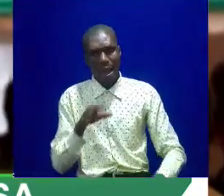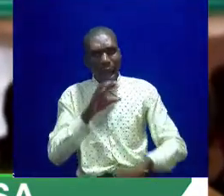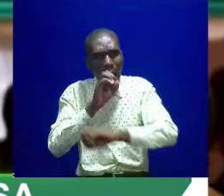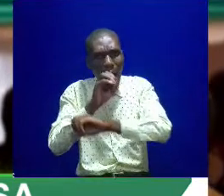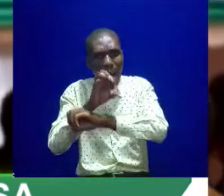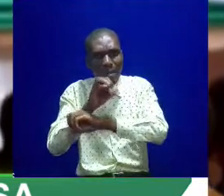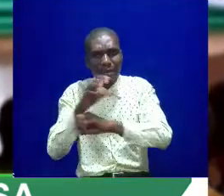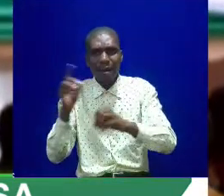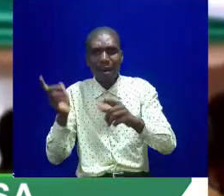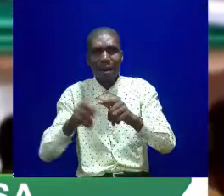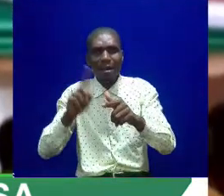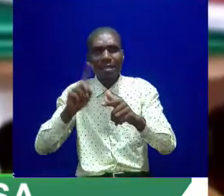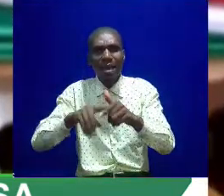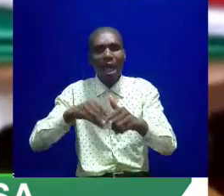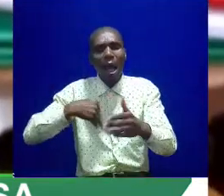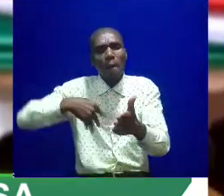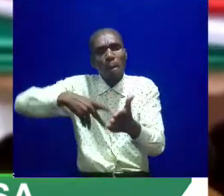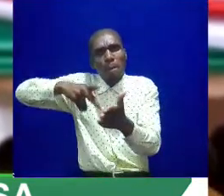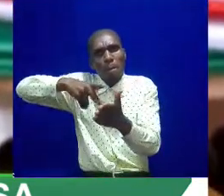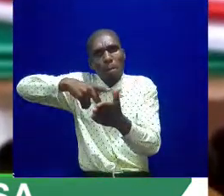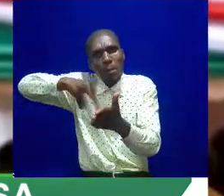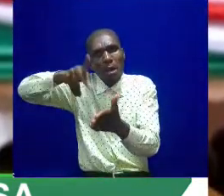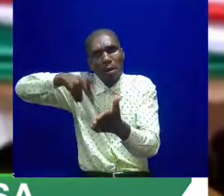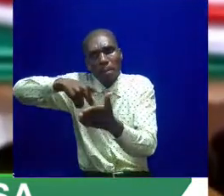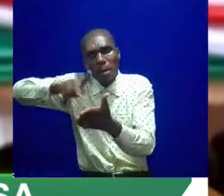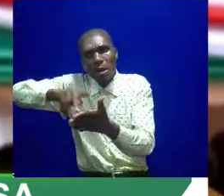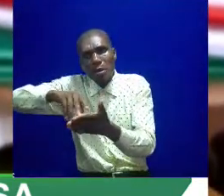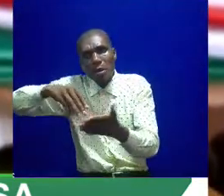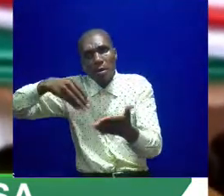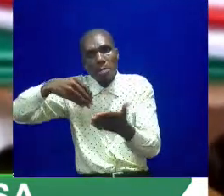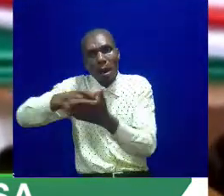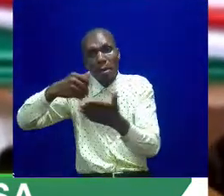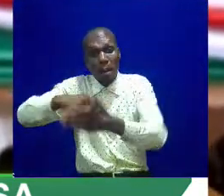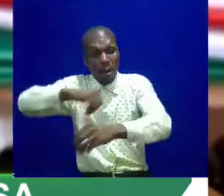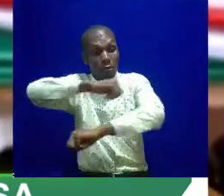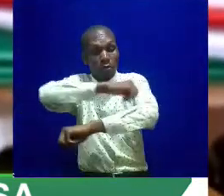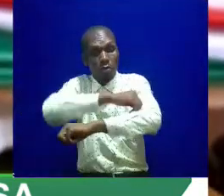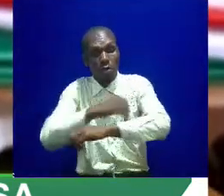mimi nimelipia watoto school fees kutoka form 1 mpaka form 4.